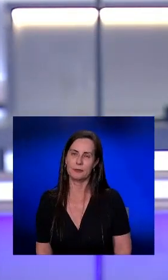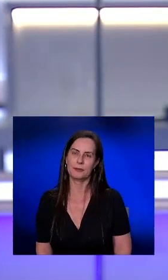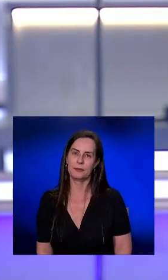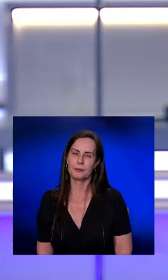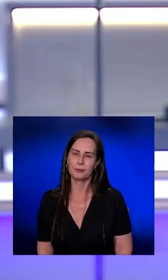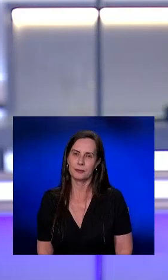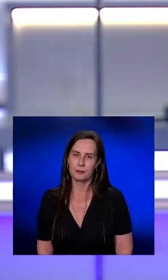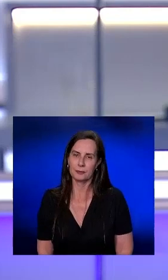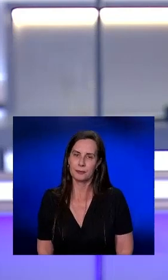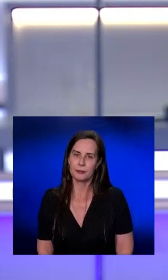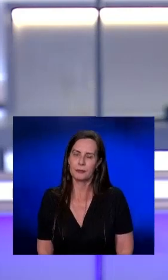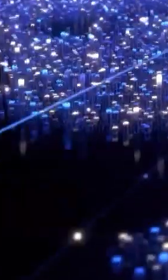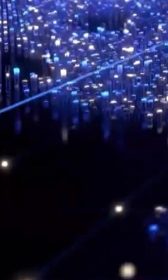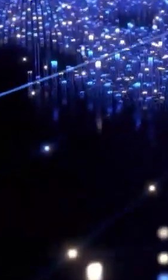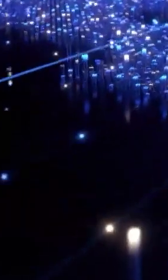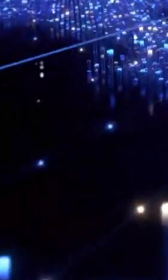חוזרים.